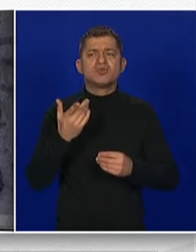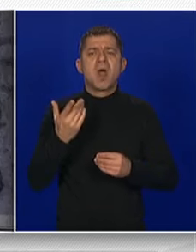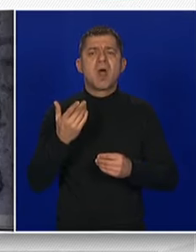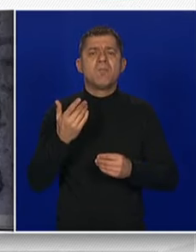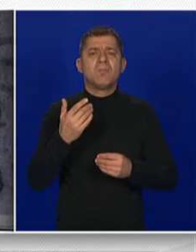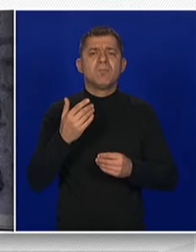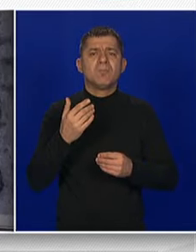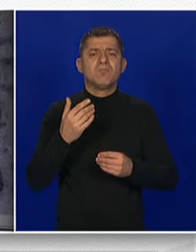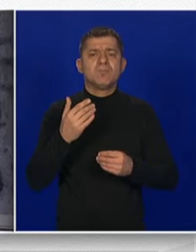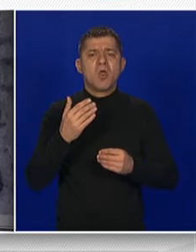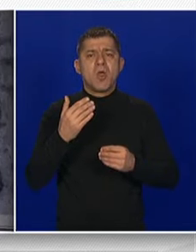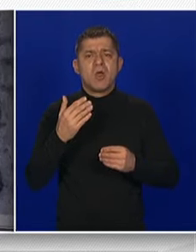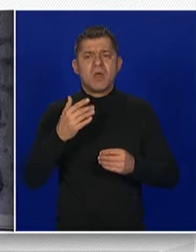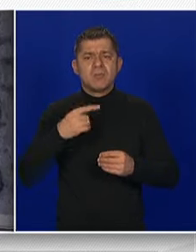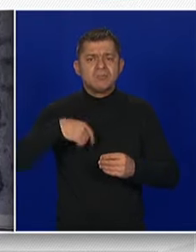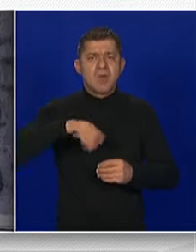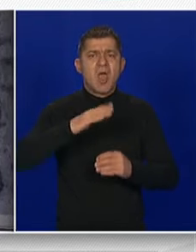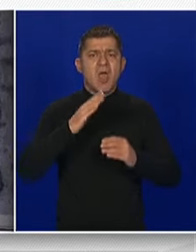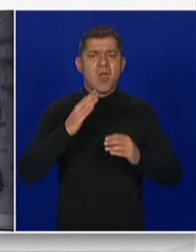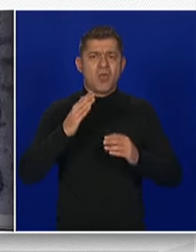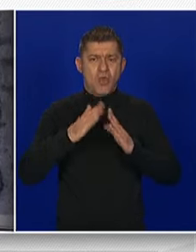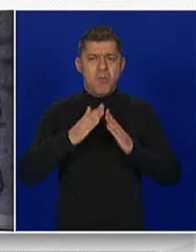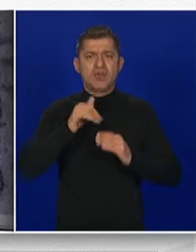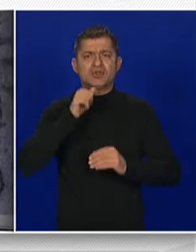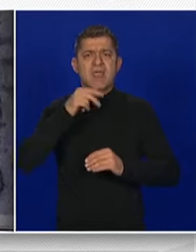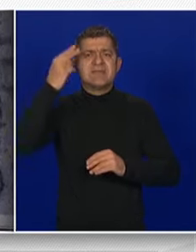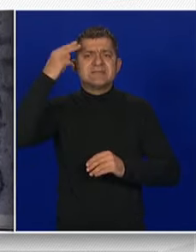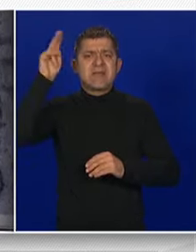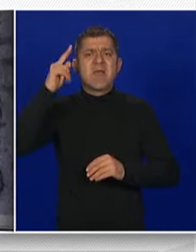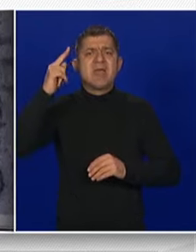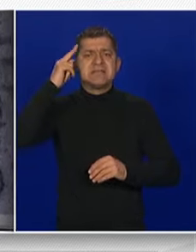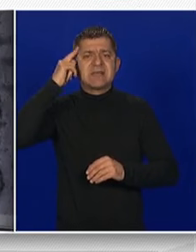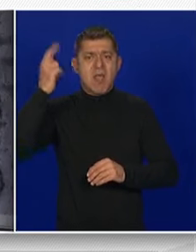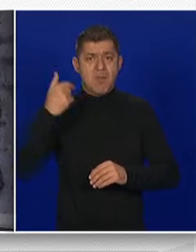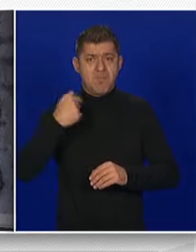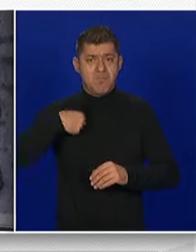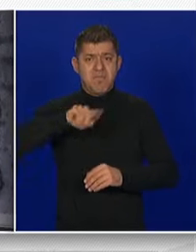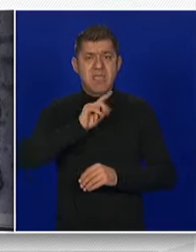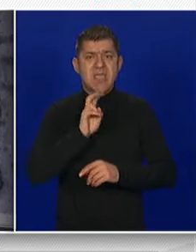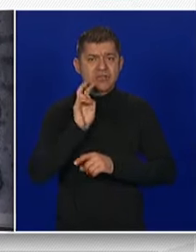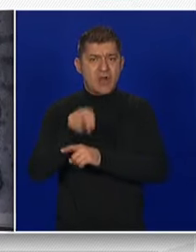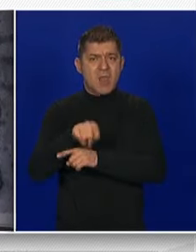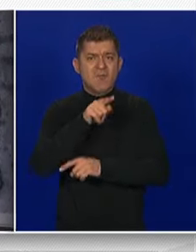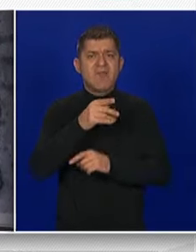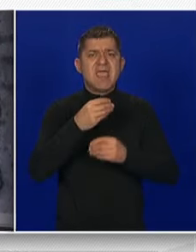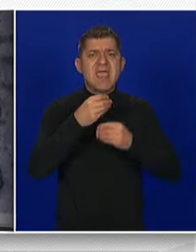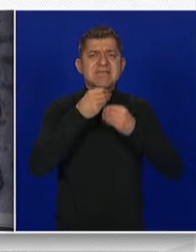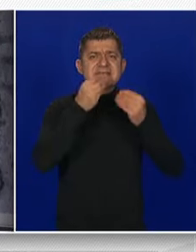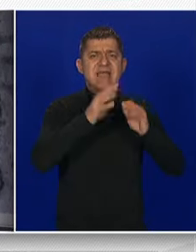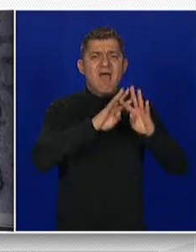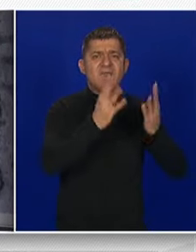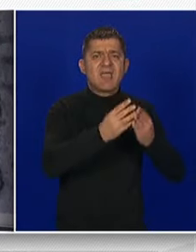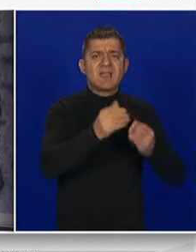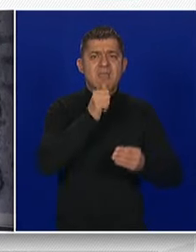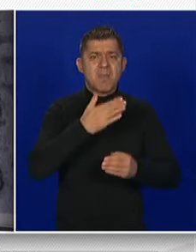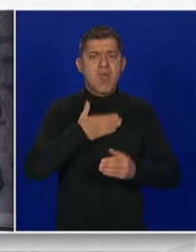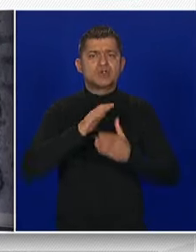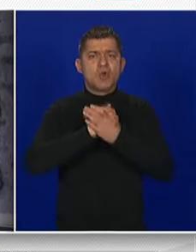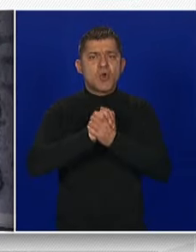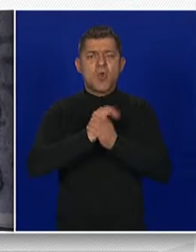što inozemnih znanstvenika s kojim mi svi članovi i savjeta, a i naši kolege